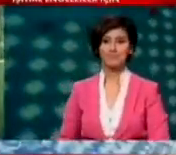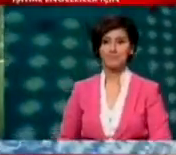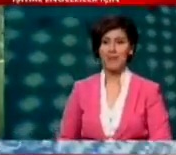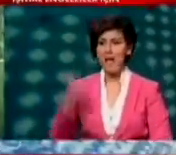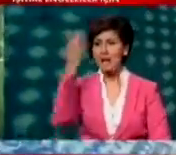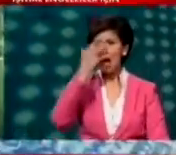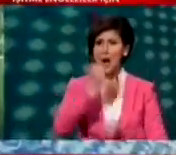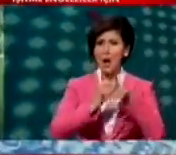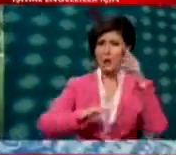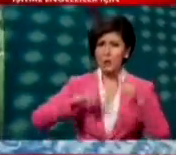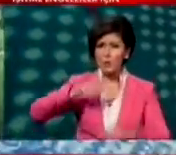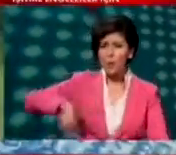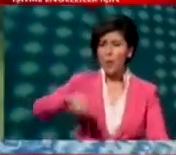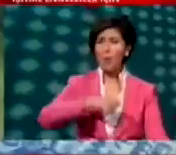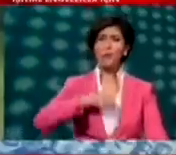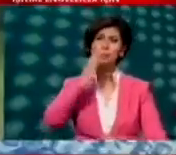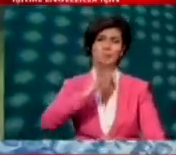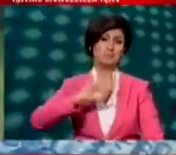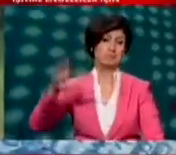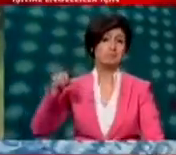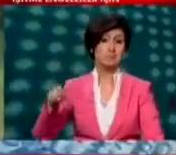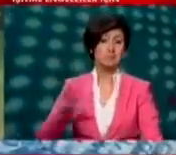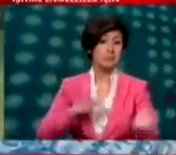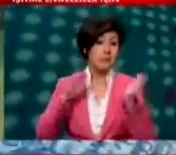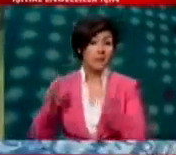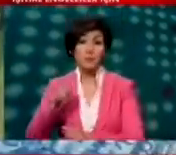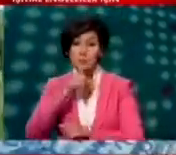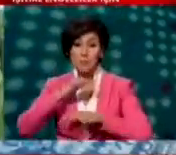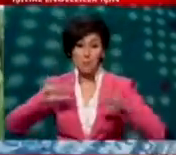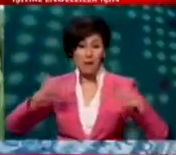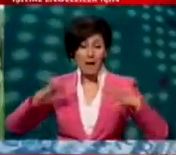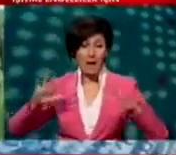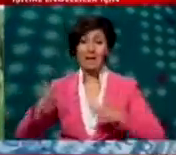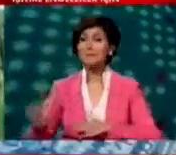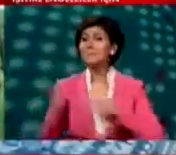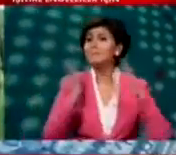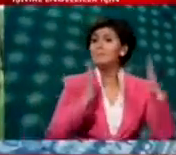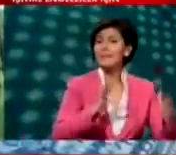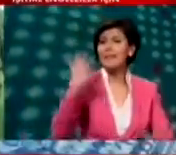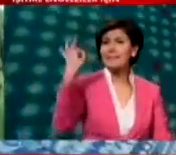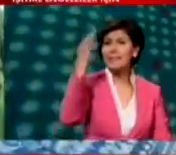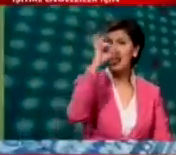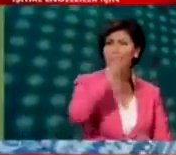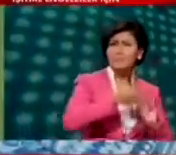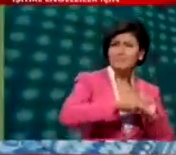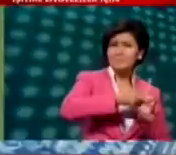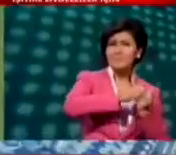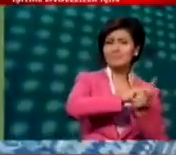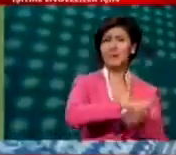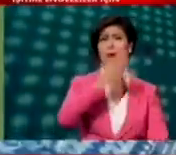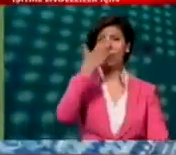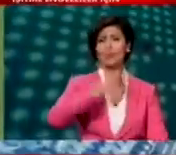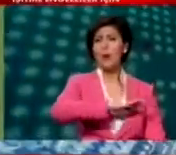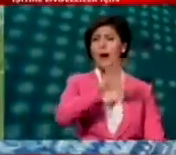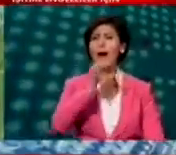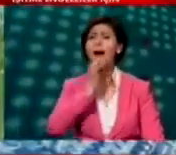Karagöl büyüleyici bir güzelliğe sahip. Bir tarafta suyun berraklığı, diğer tarafta yeşilin binbir tonu. Doğanın bu